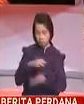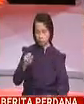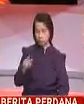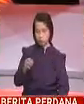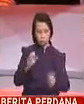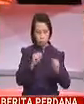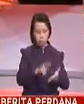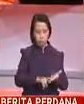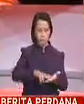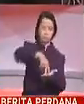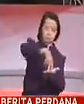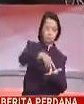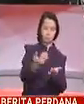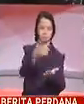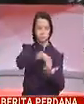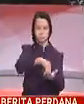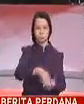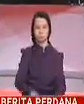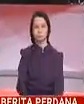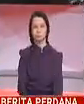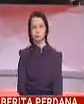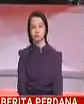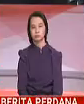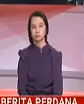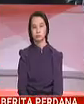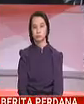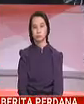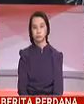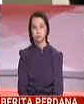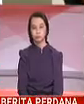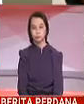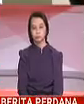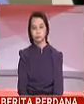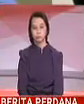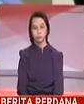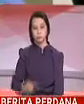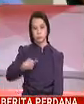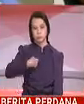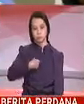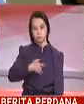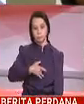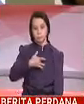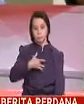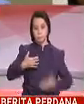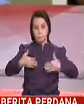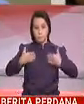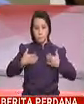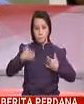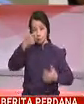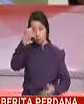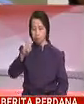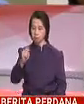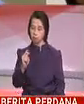dapat bangkit semula. Rakan sudah terjauh lagi pada hari ini, ingin saya kongsikan bersama. Saya rasa gembira kerana Tekun